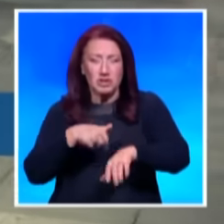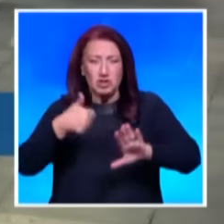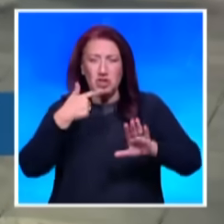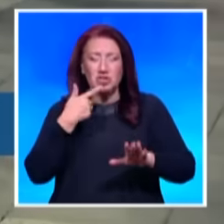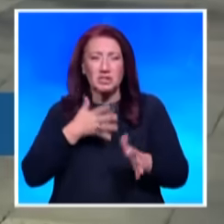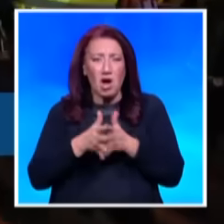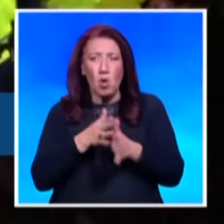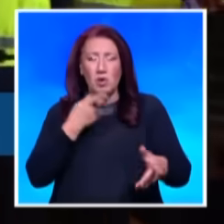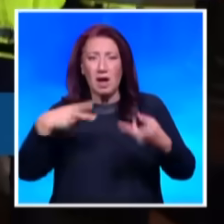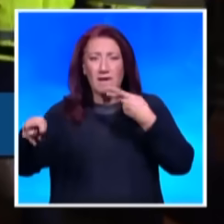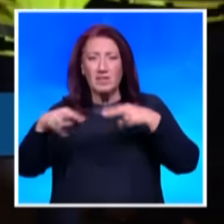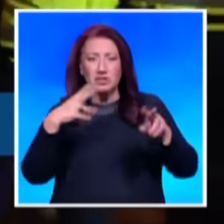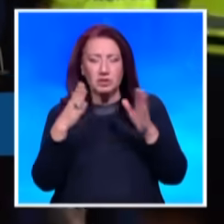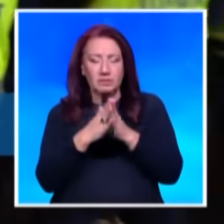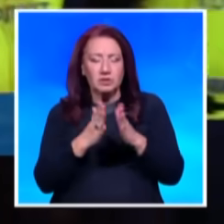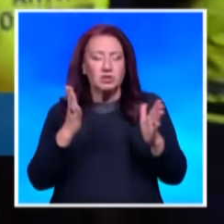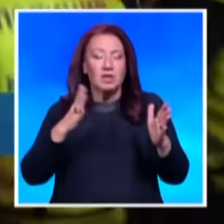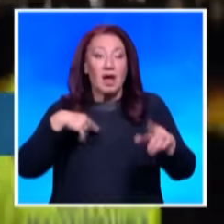хаос.